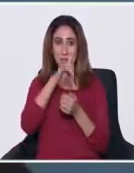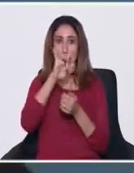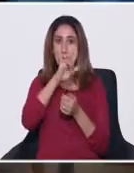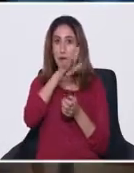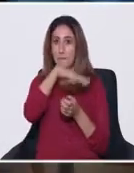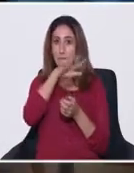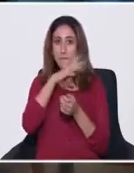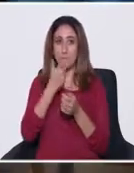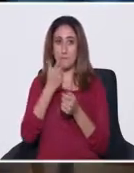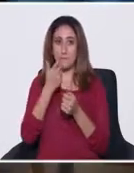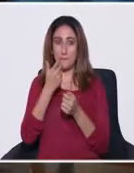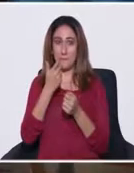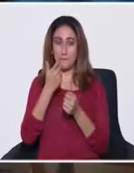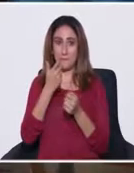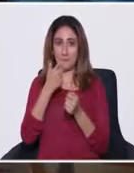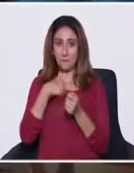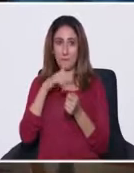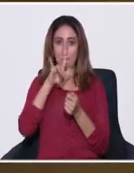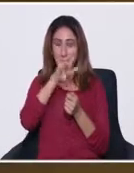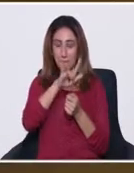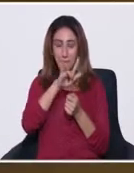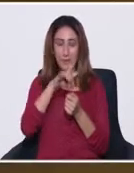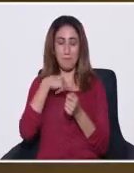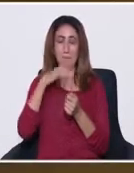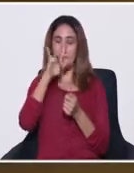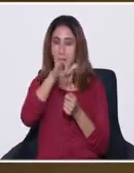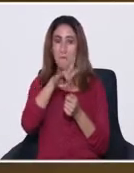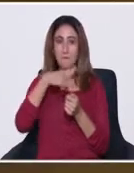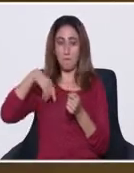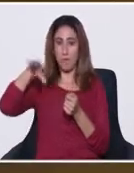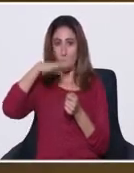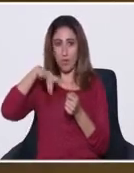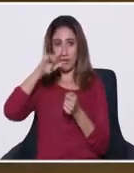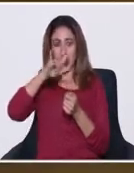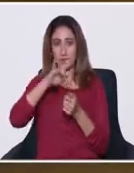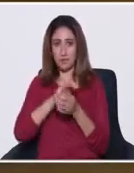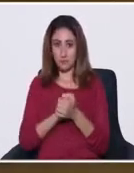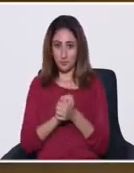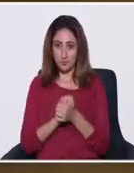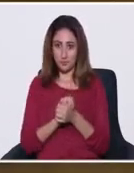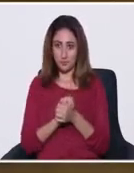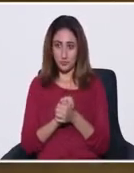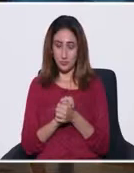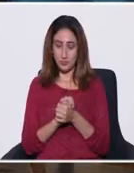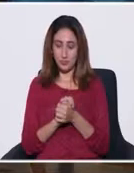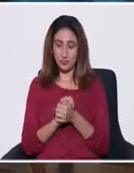انا بحبهم كلهم بصراحه، مفيش حاجه بكرهها فيهم. واحنا كلنا بنحبك كمان. ندى احكي لي تجربتك في الفرقه جت